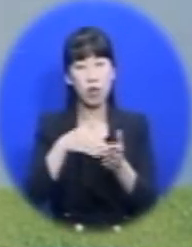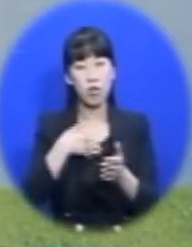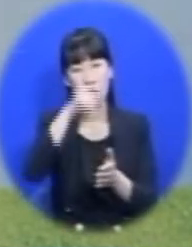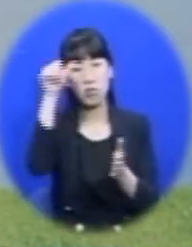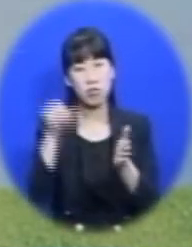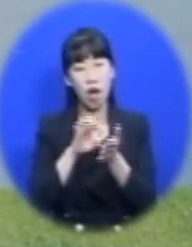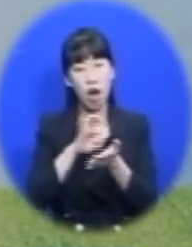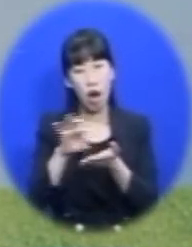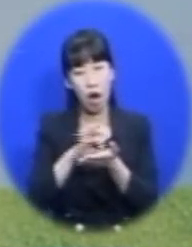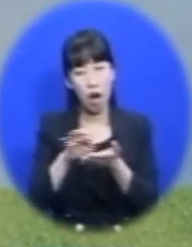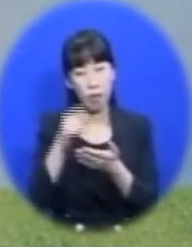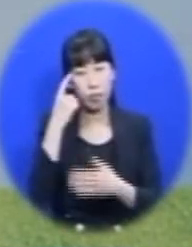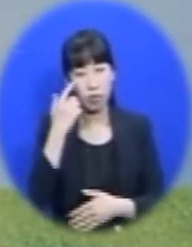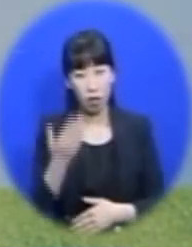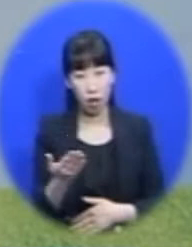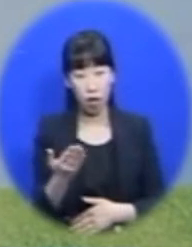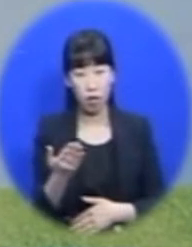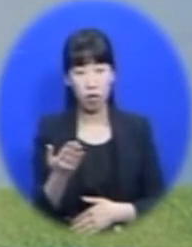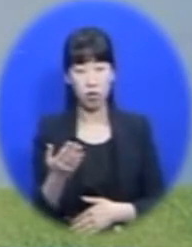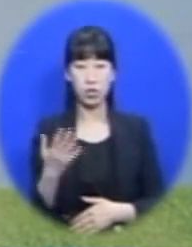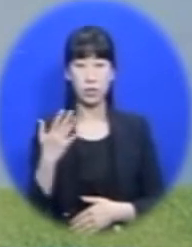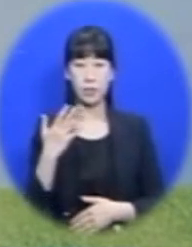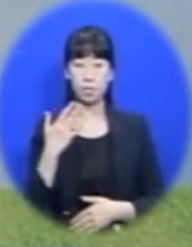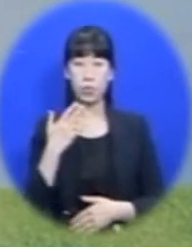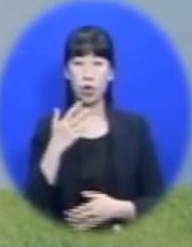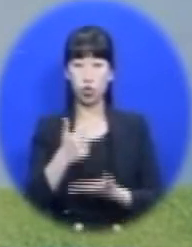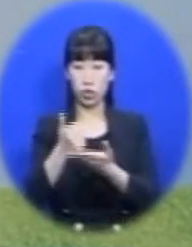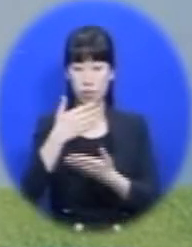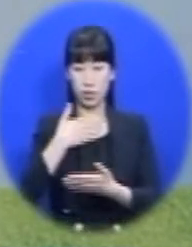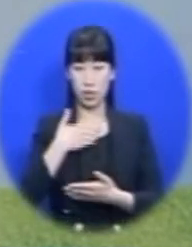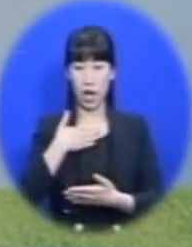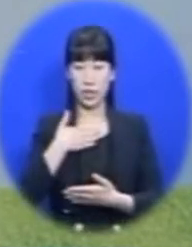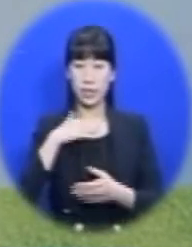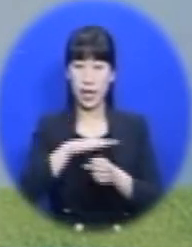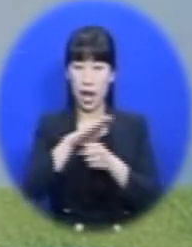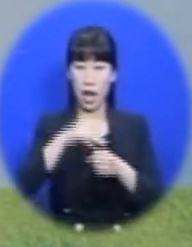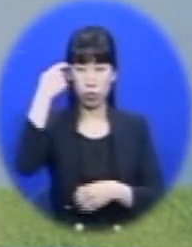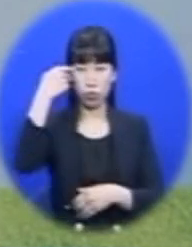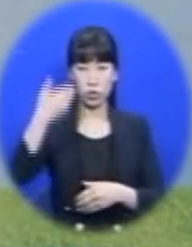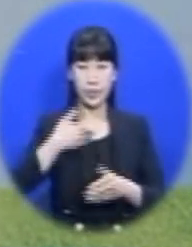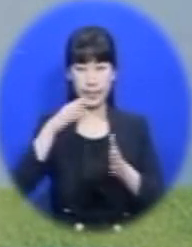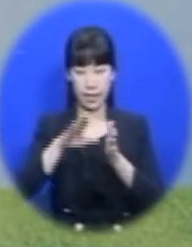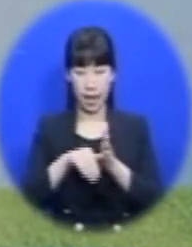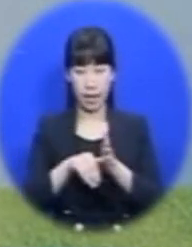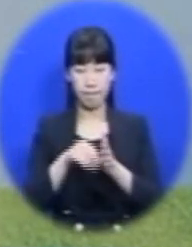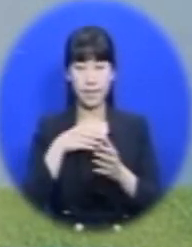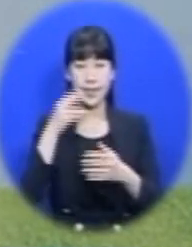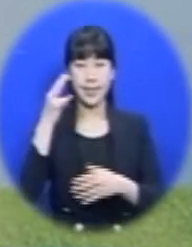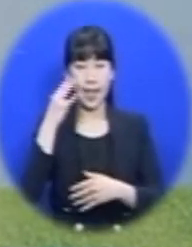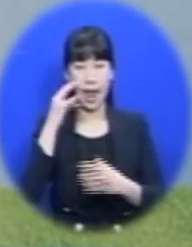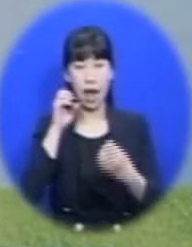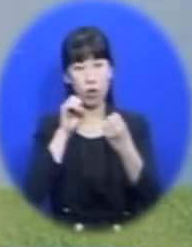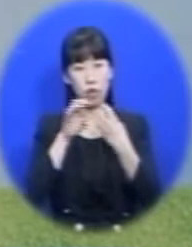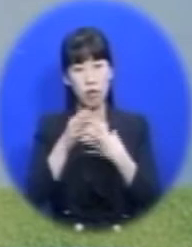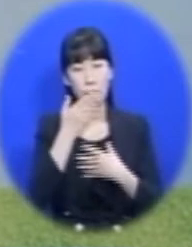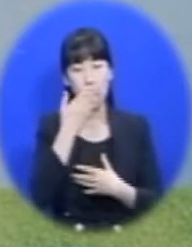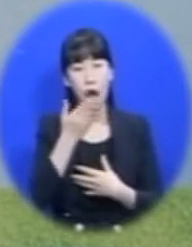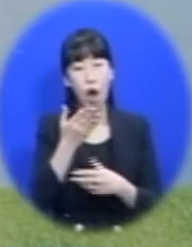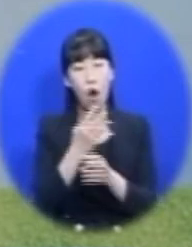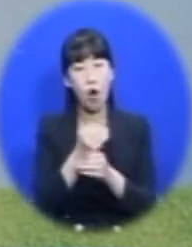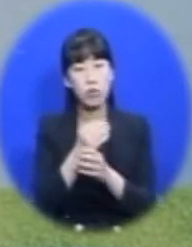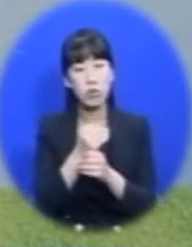하면 내가 나를 사랑하느냐라고 주님이 물으실 때 네! 라고 대답할 수